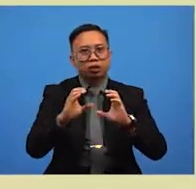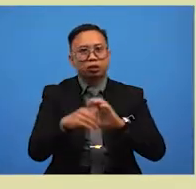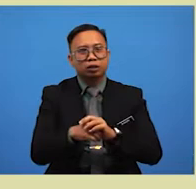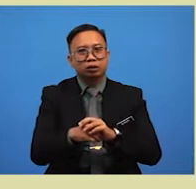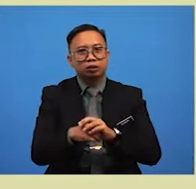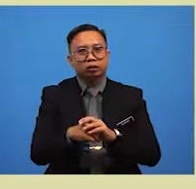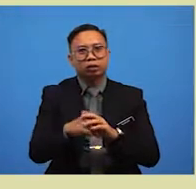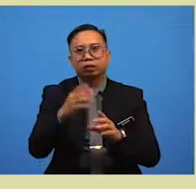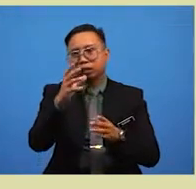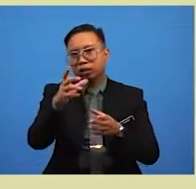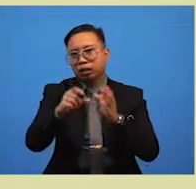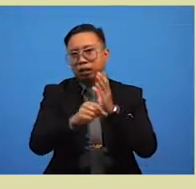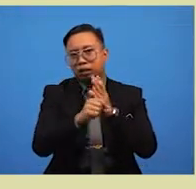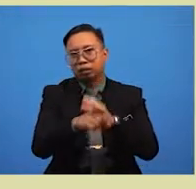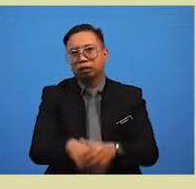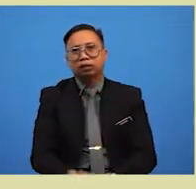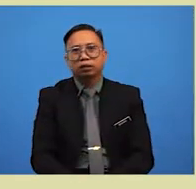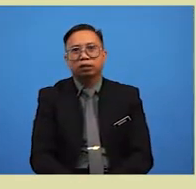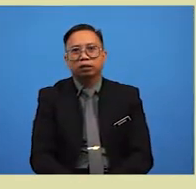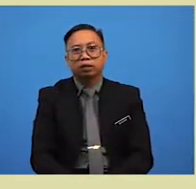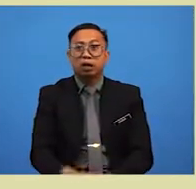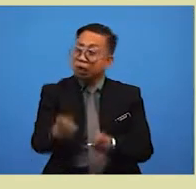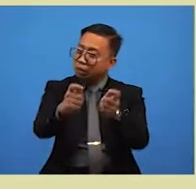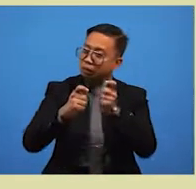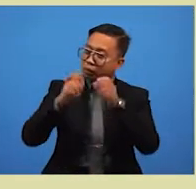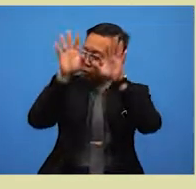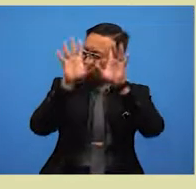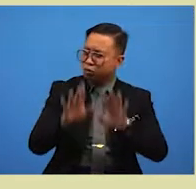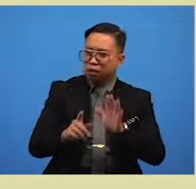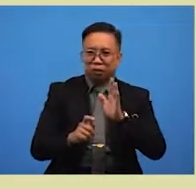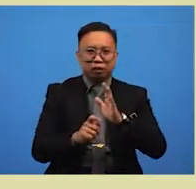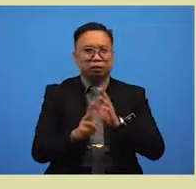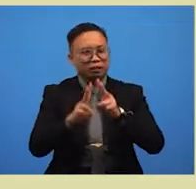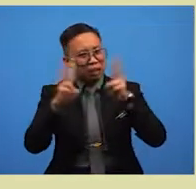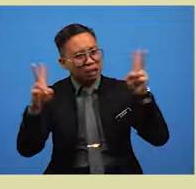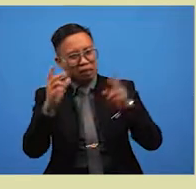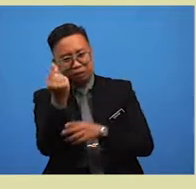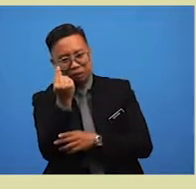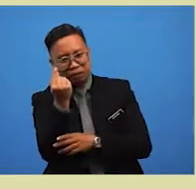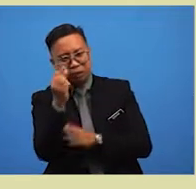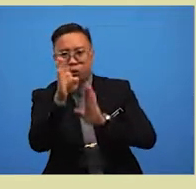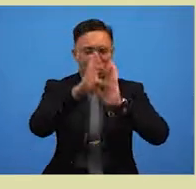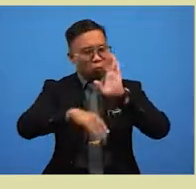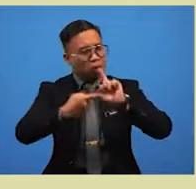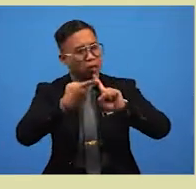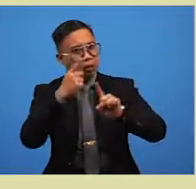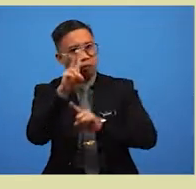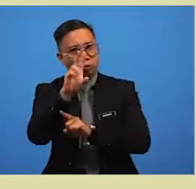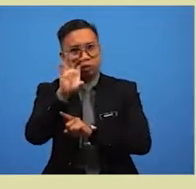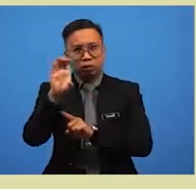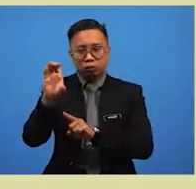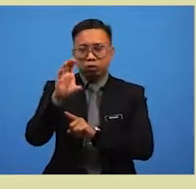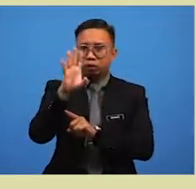yang menggalakkan lulu hawa fizikal ialah menerima hujan yang sangat sedikit, iaitu kurang daripada